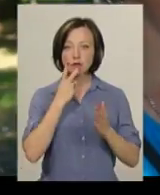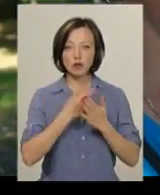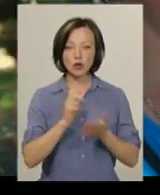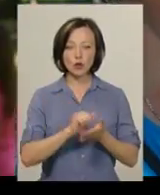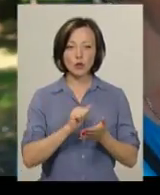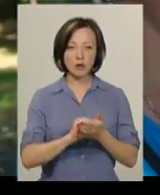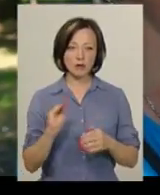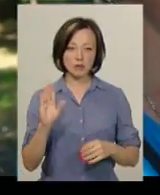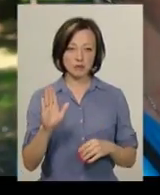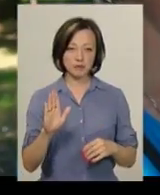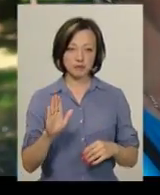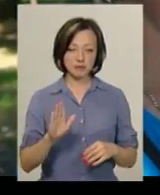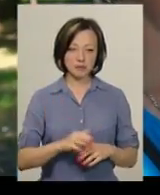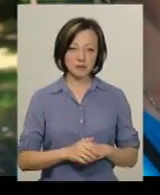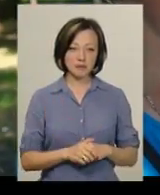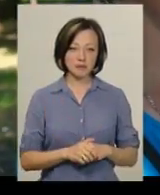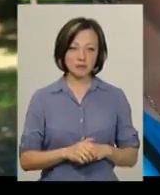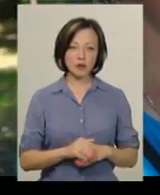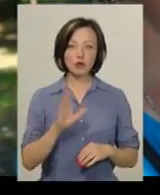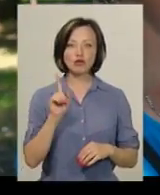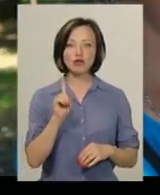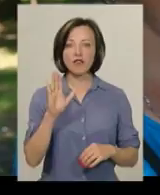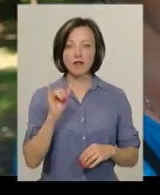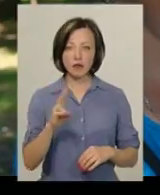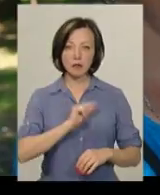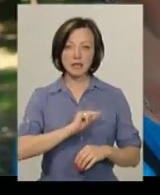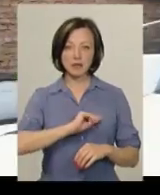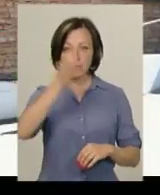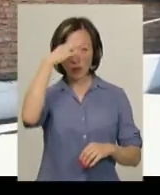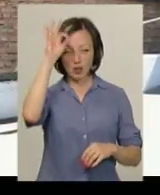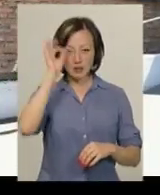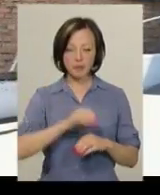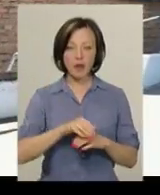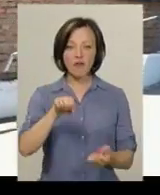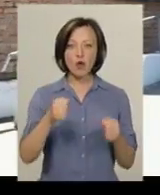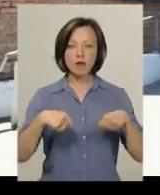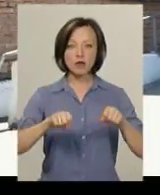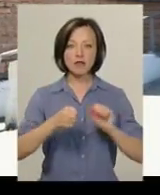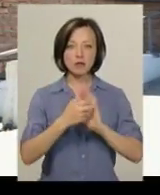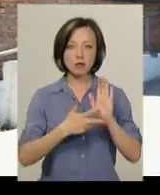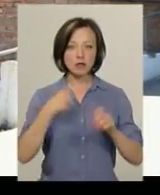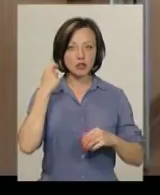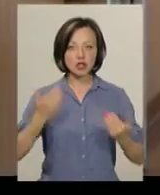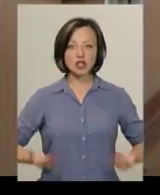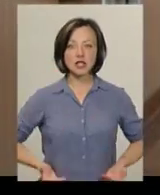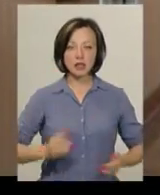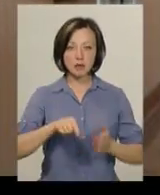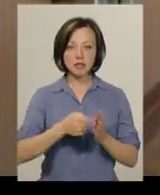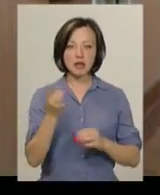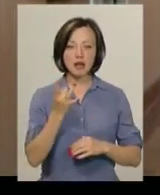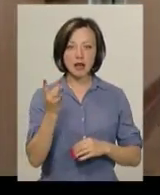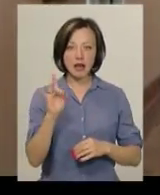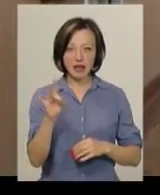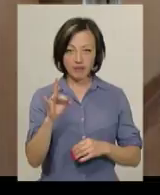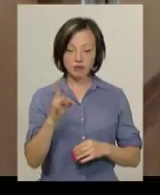свої документи. Що він сотрудник поліції. Водій мотоцикла – 18-річний житель Рівного. Наразі в